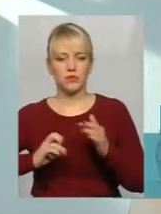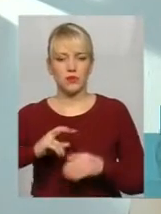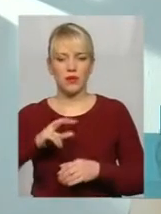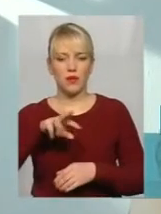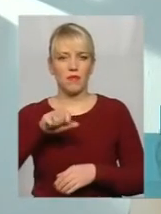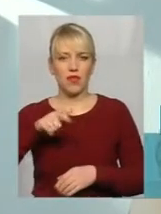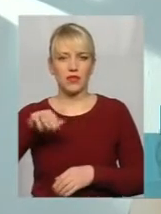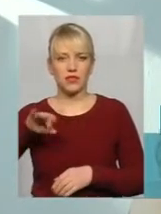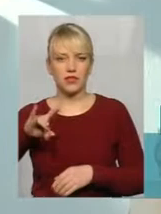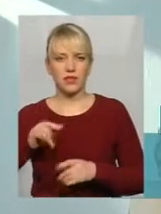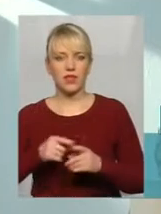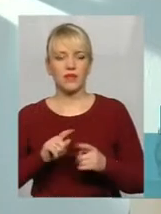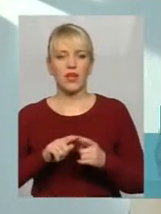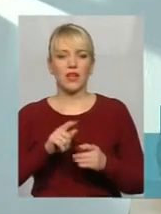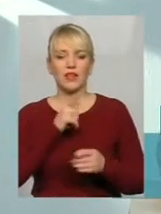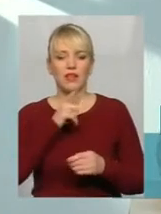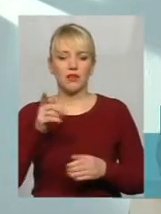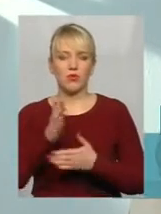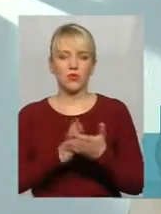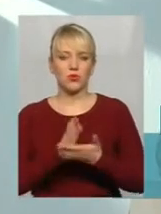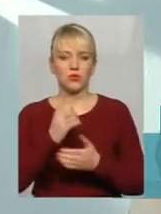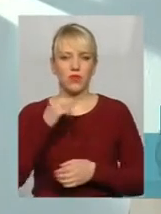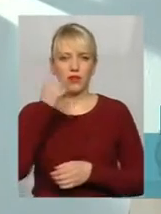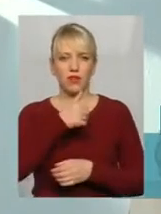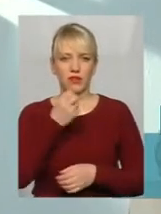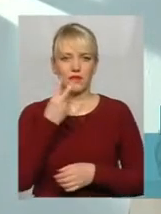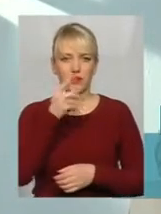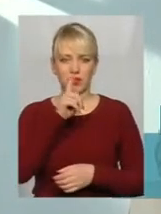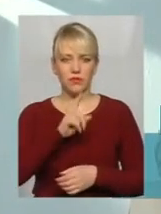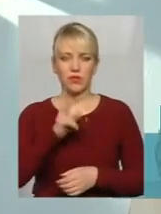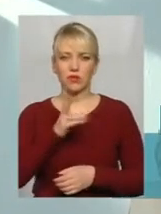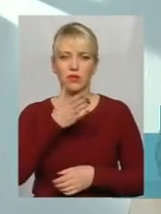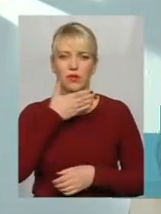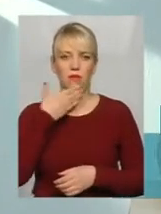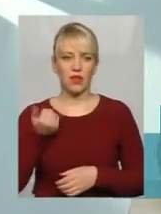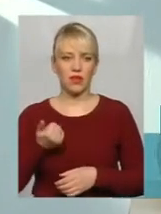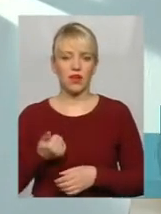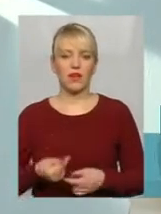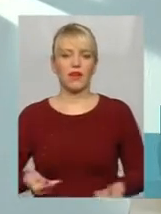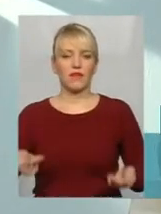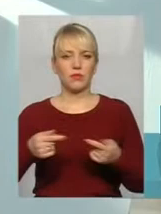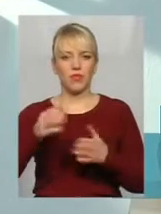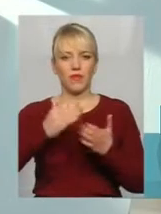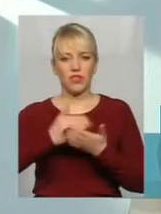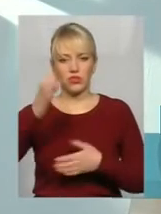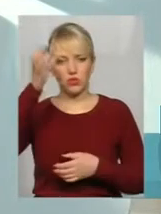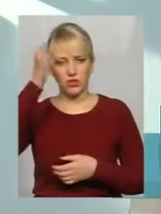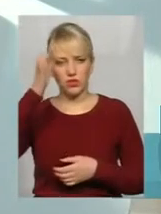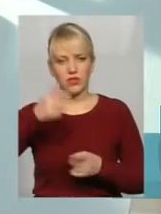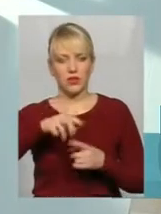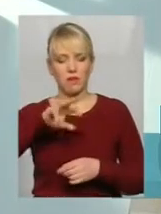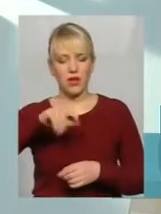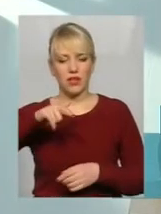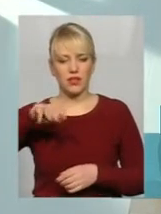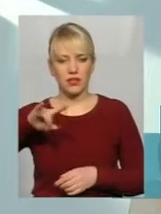магістра, термін військової служби 1 рік, 12 місяців. Хто немає відповідно вищої освіти ступенем магістра